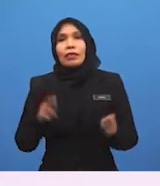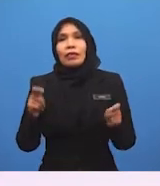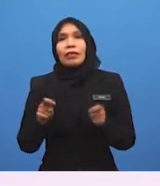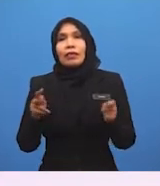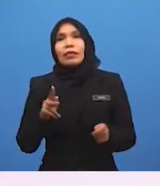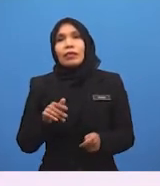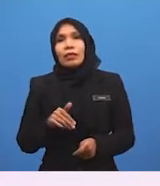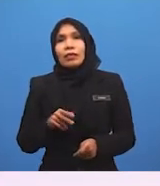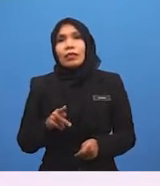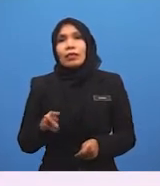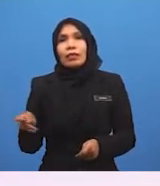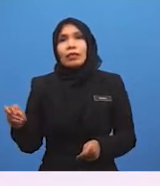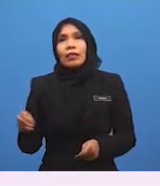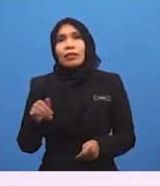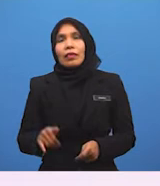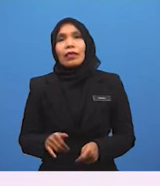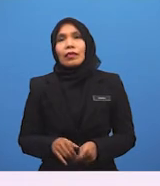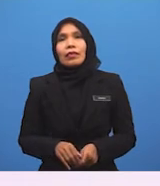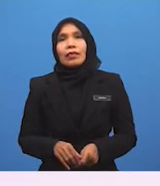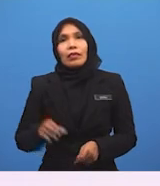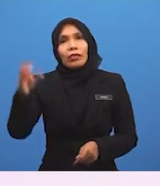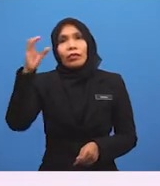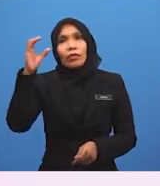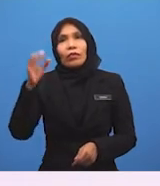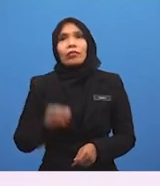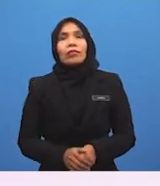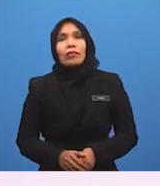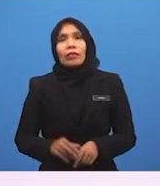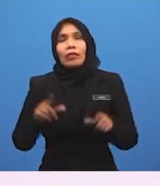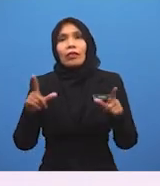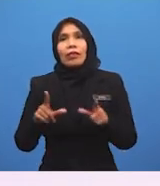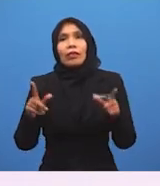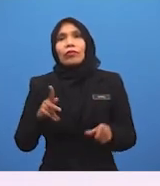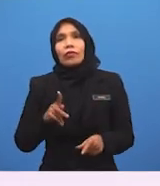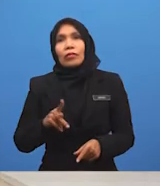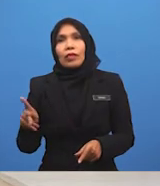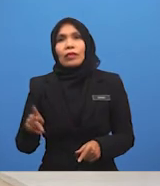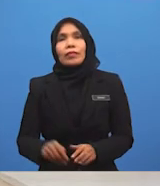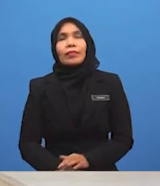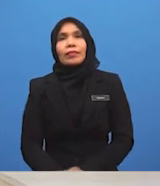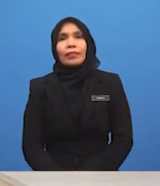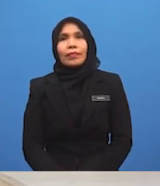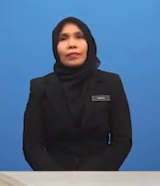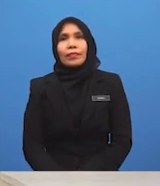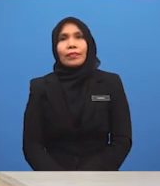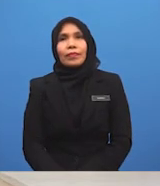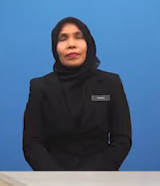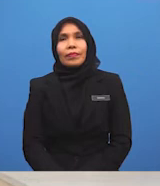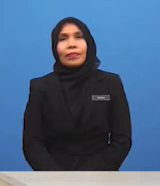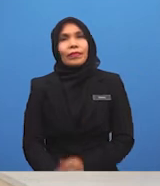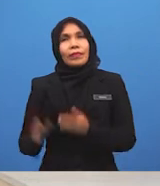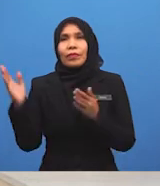patut Chong lakukan? Cikgu beri masa untuk murid berfikir. Baik, jom kita